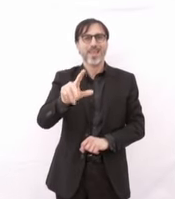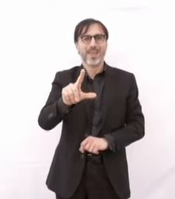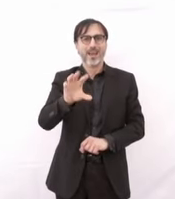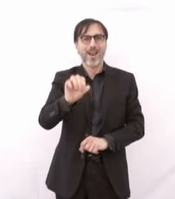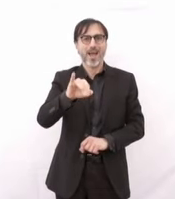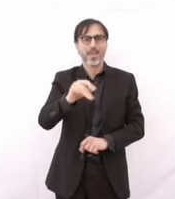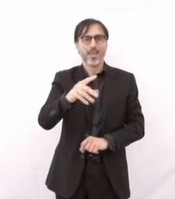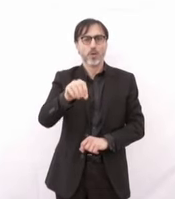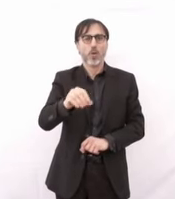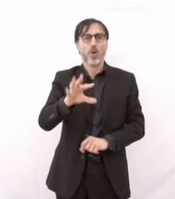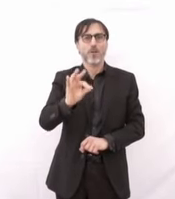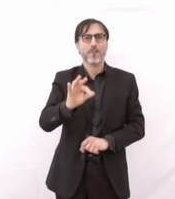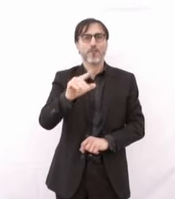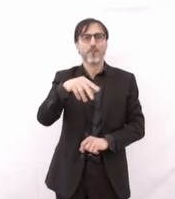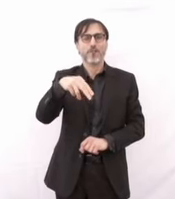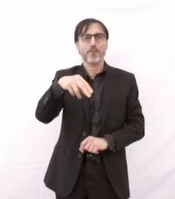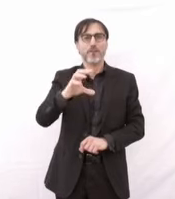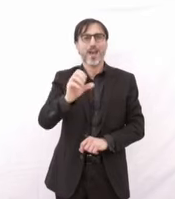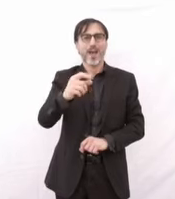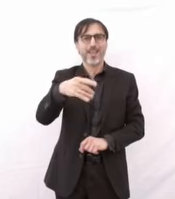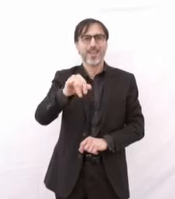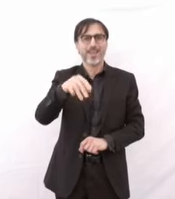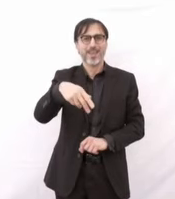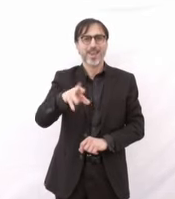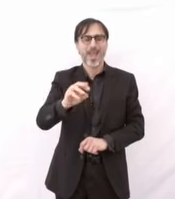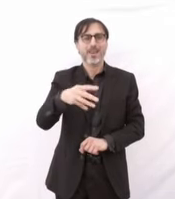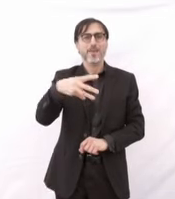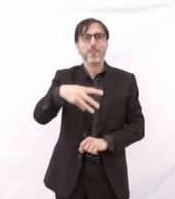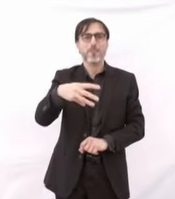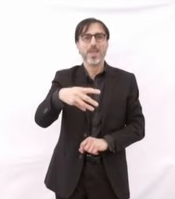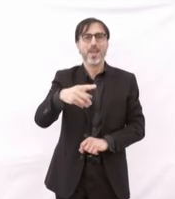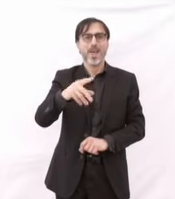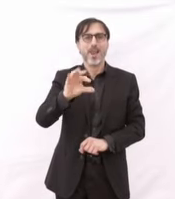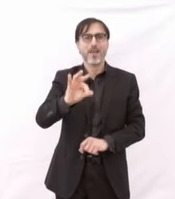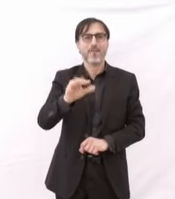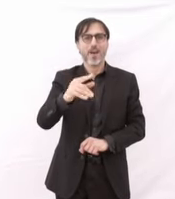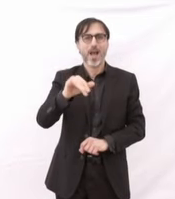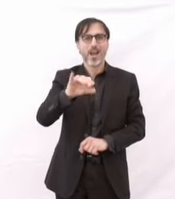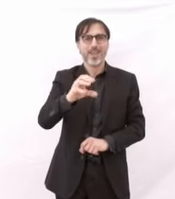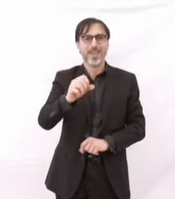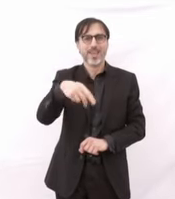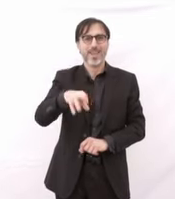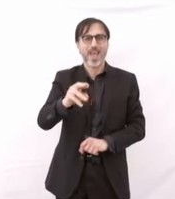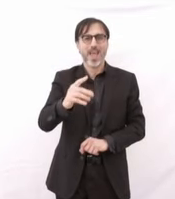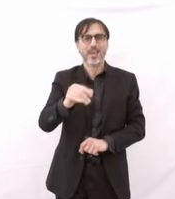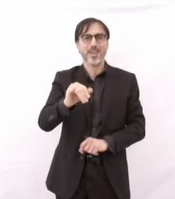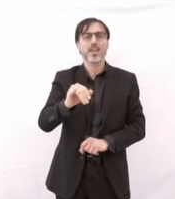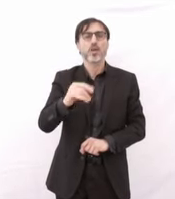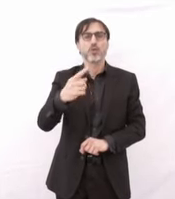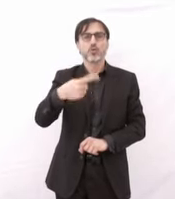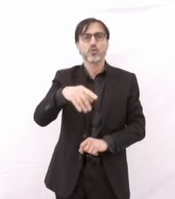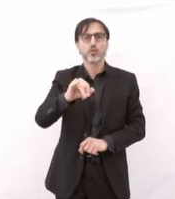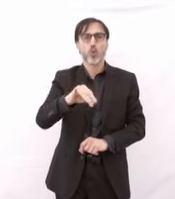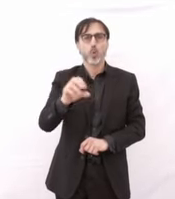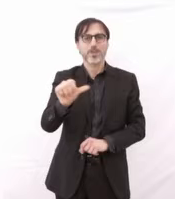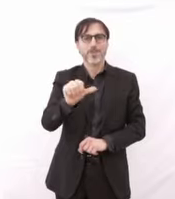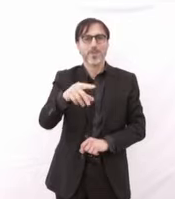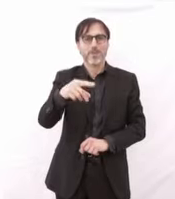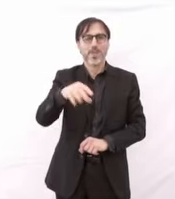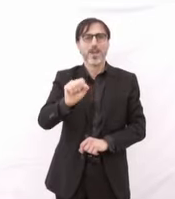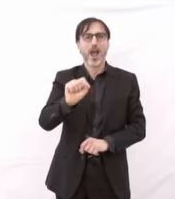Facchineri, Michele Facchineri, Tullio De Micheli, Giuseppina Utano,